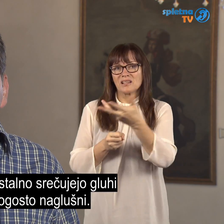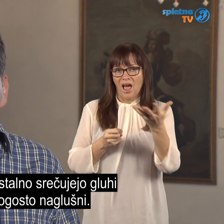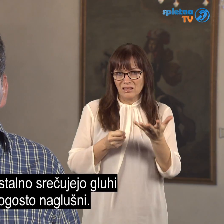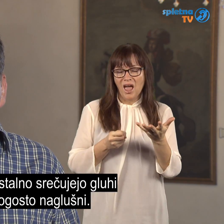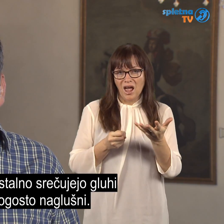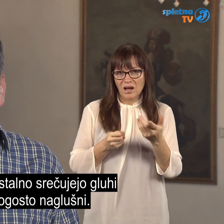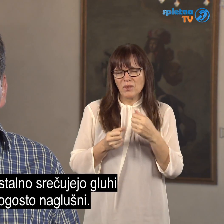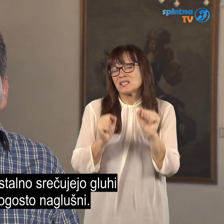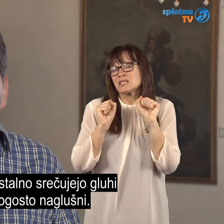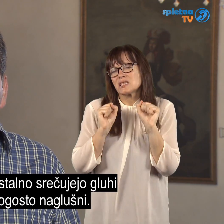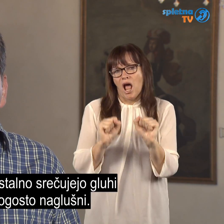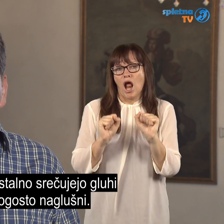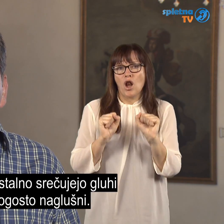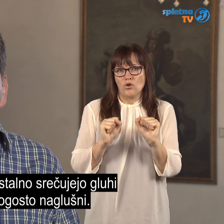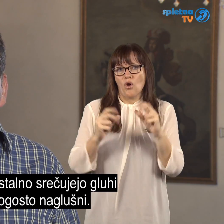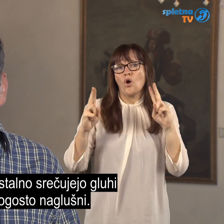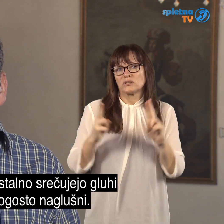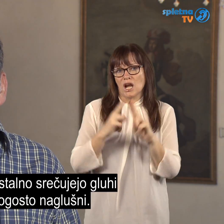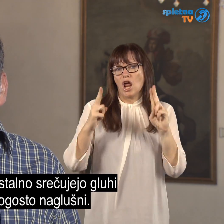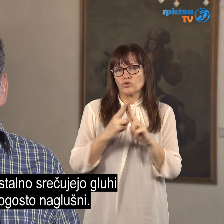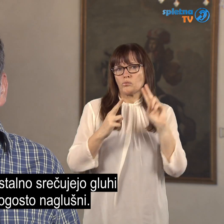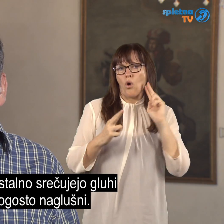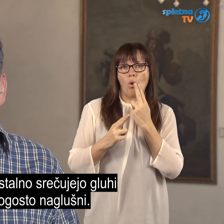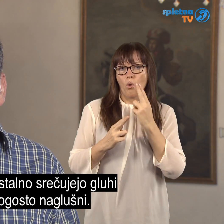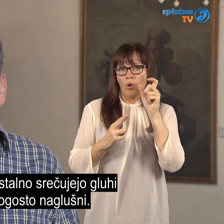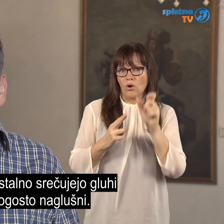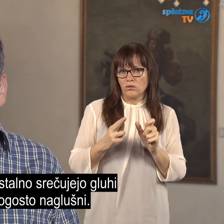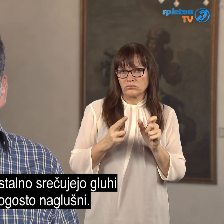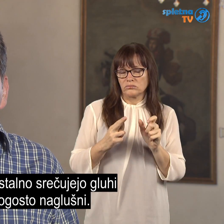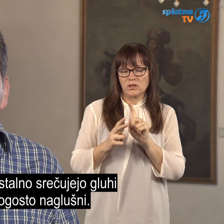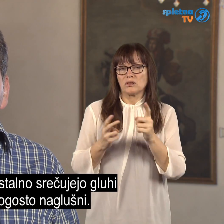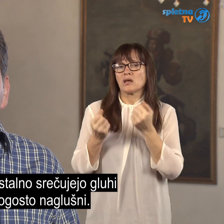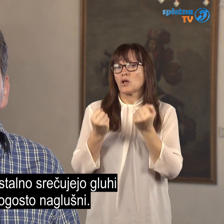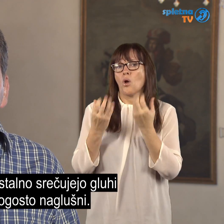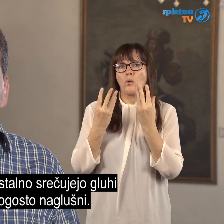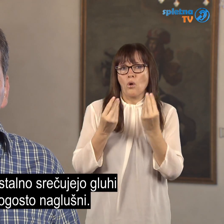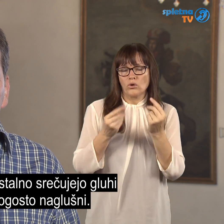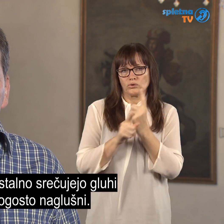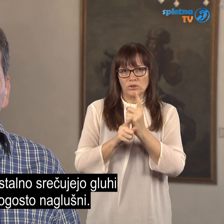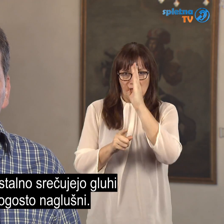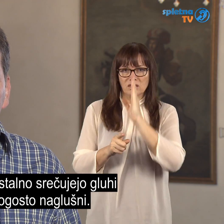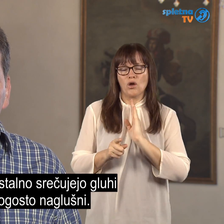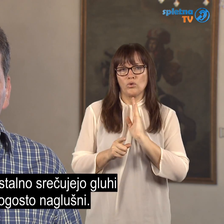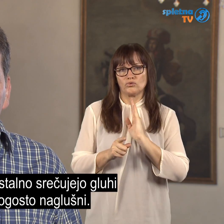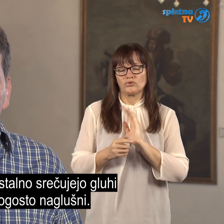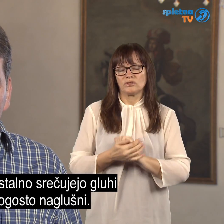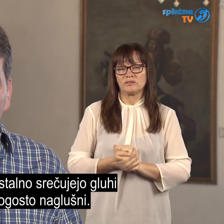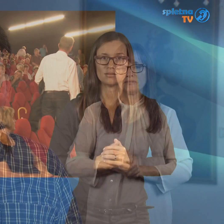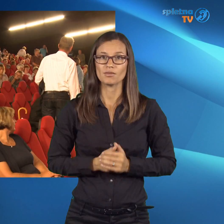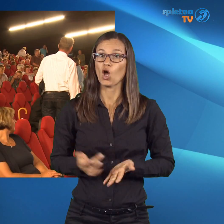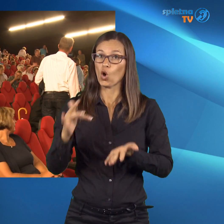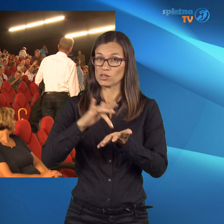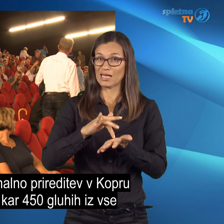se stalno srečujejo gluhi in zelo pogosto naglušni.